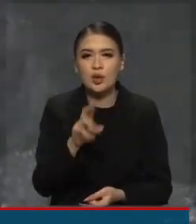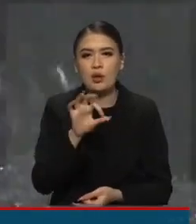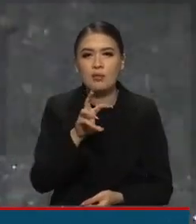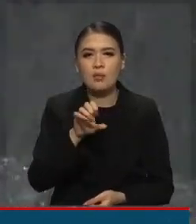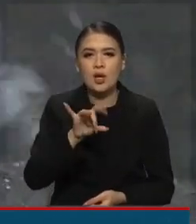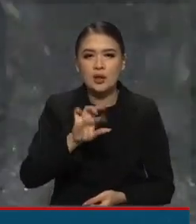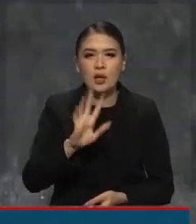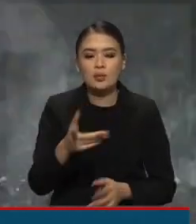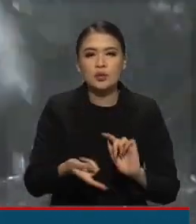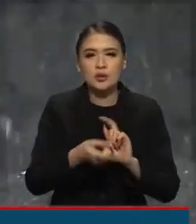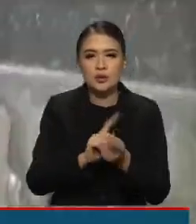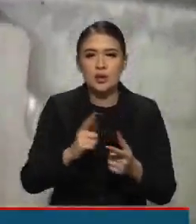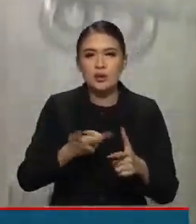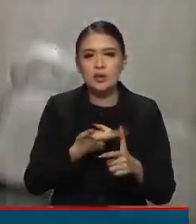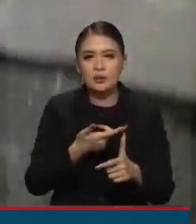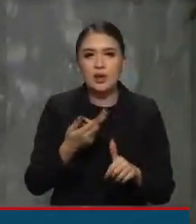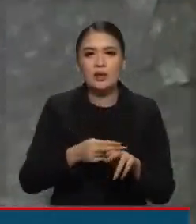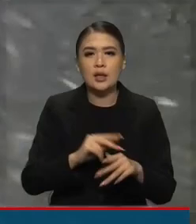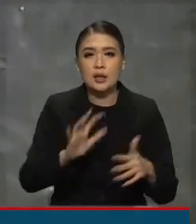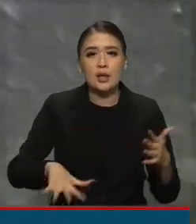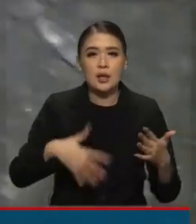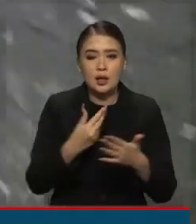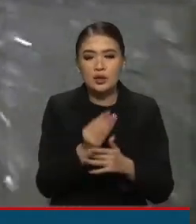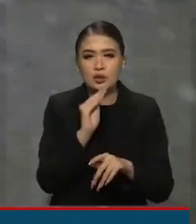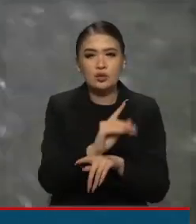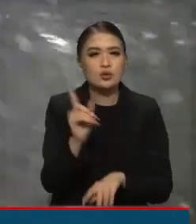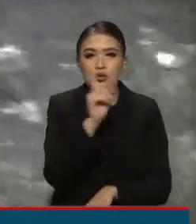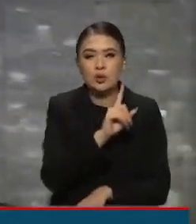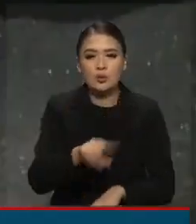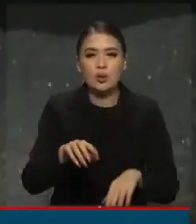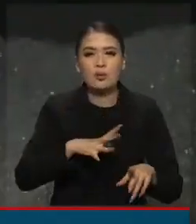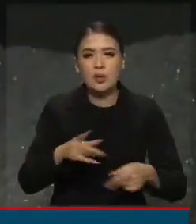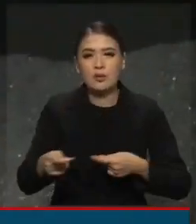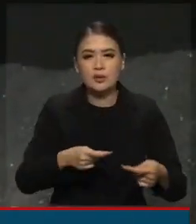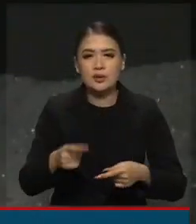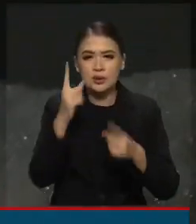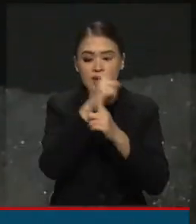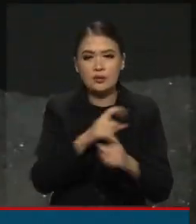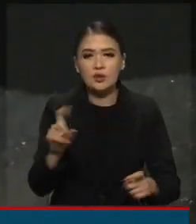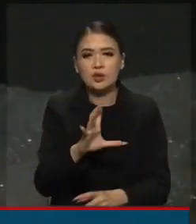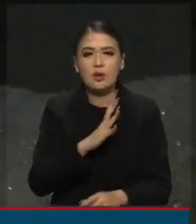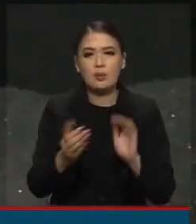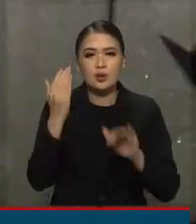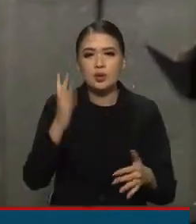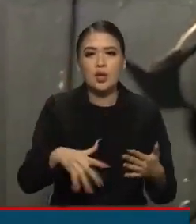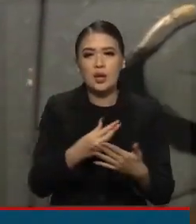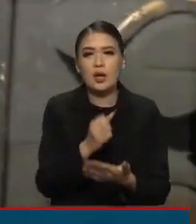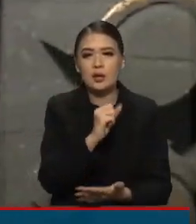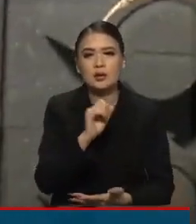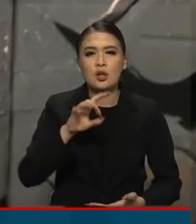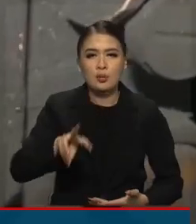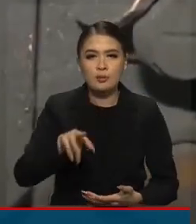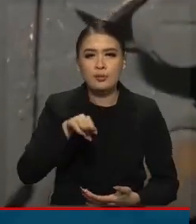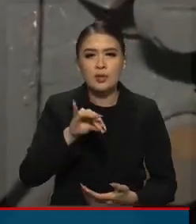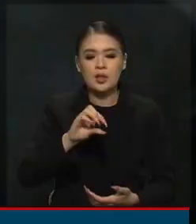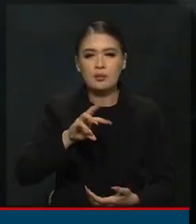поменяет название. Вкладывать деньги в предприятие не будут. В правительстве заявили, что прежних доходов ArcelorMittal Темиртау